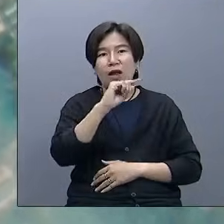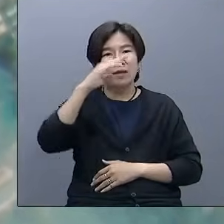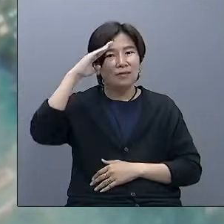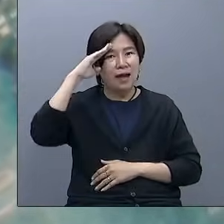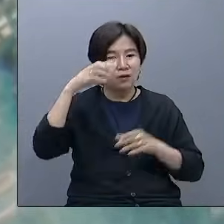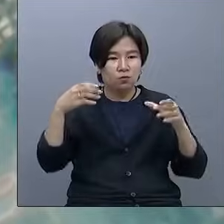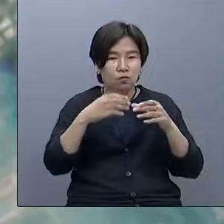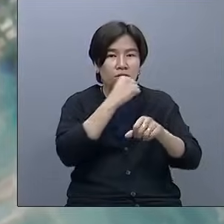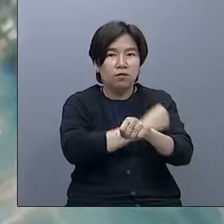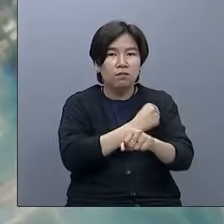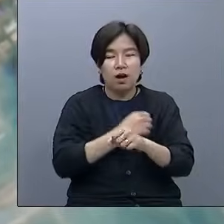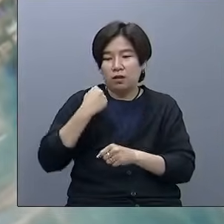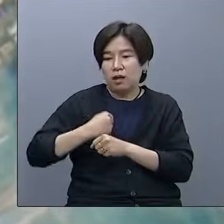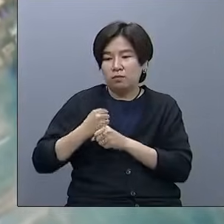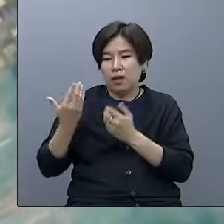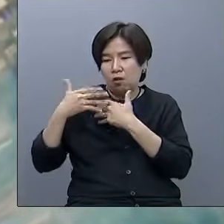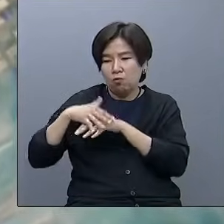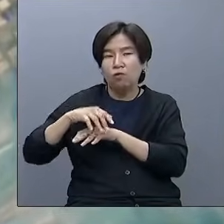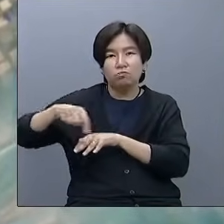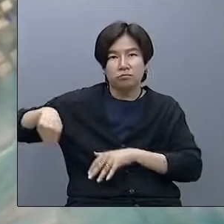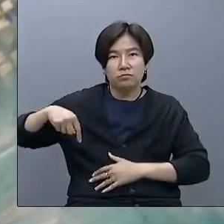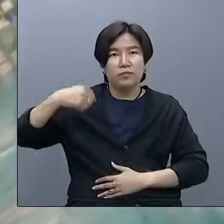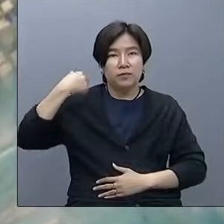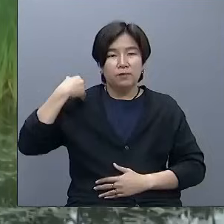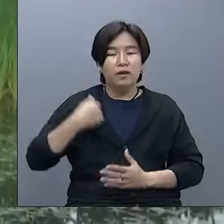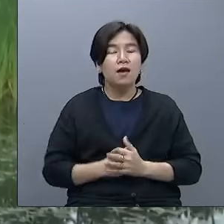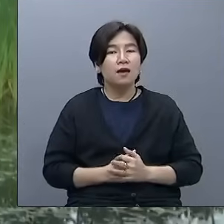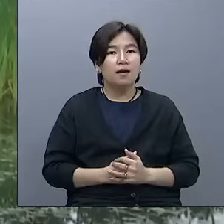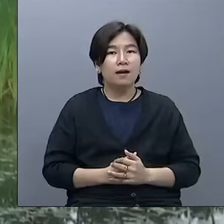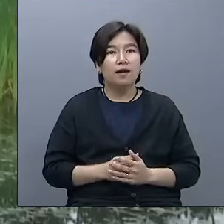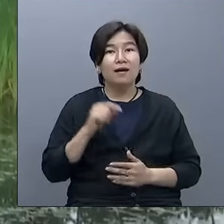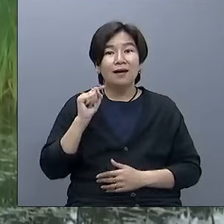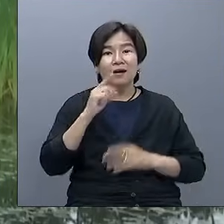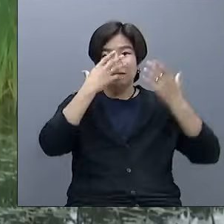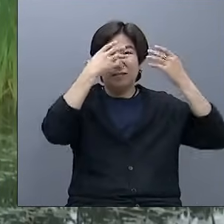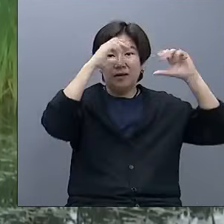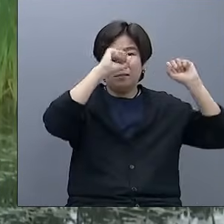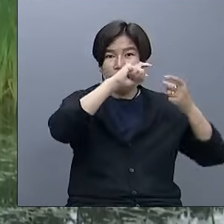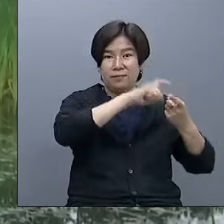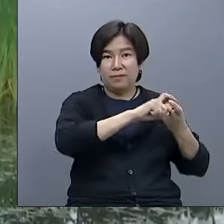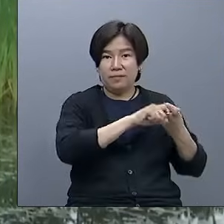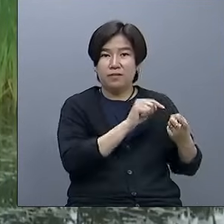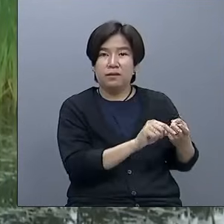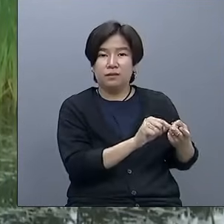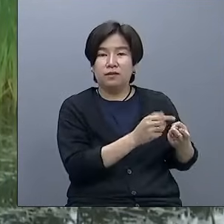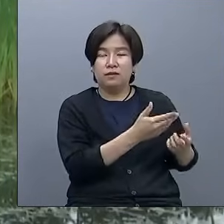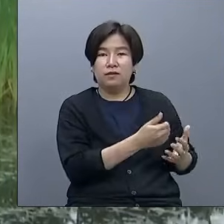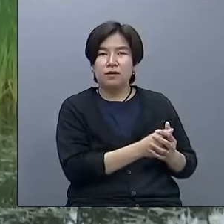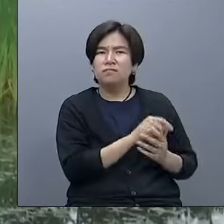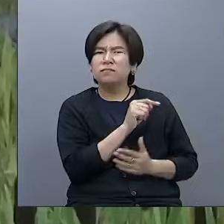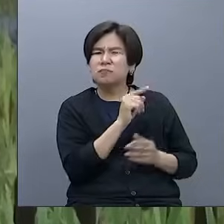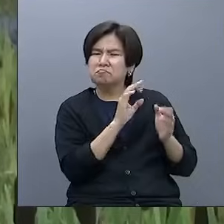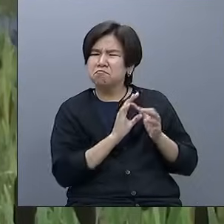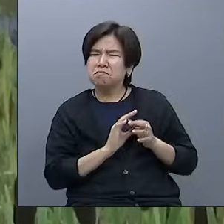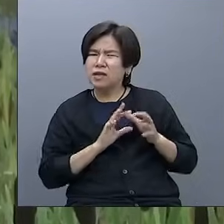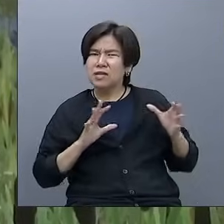ลารุสและทำงานร่วมกับเบลารุสต่อไปรวมทั้งเชื่อว่าวลาดิเมียร์ปูตินประธานาธิบดีรัสเซียไม่น่าจะมีส่วนเกี่ยว